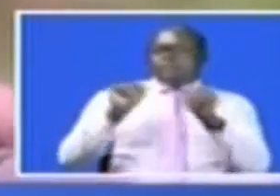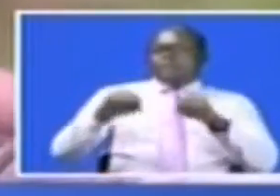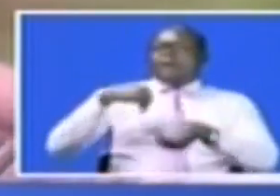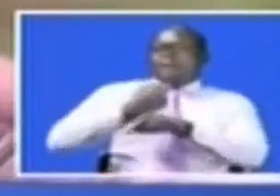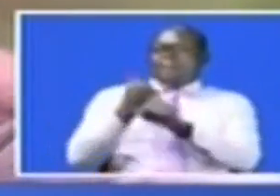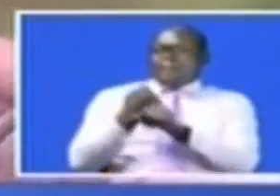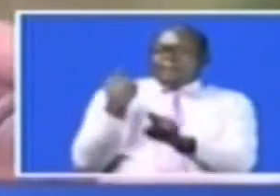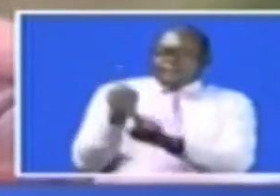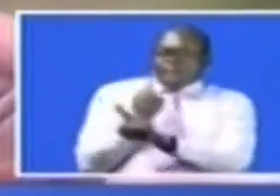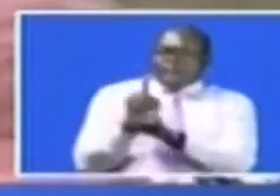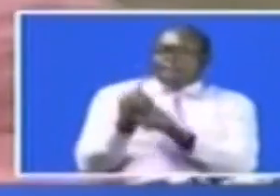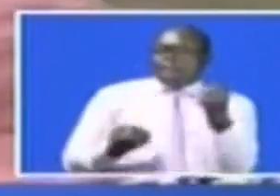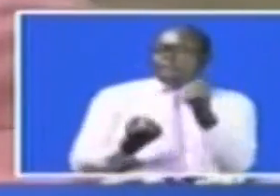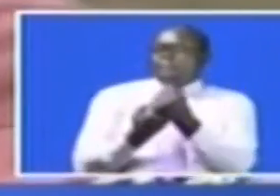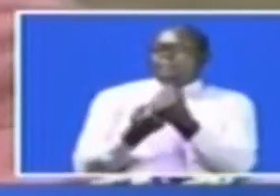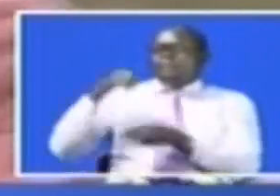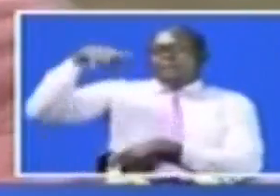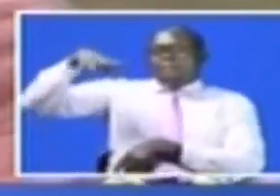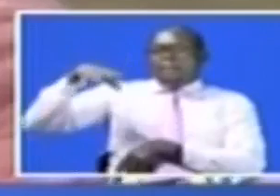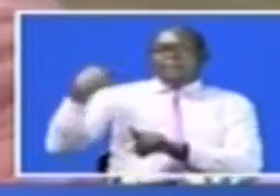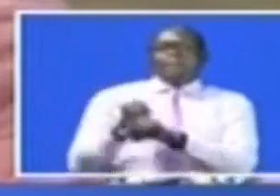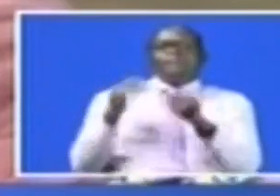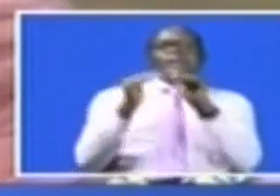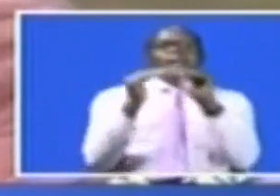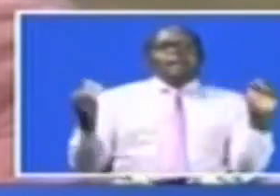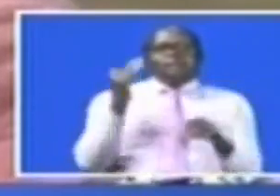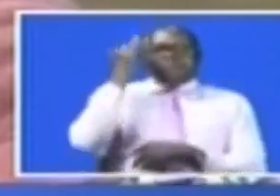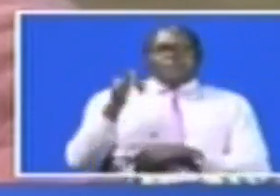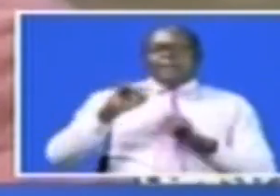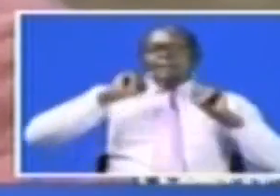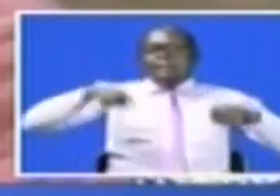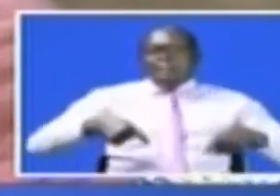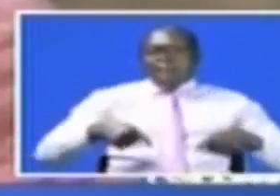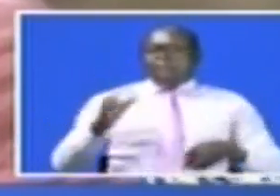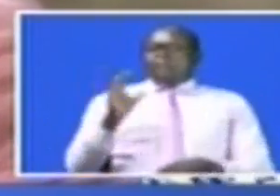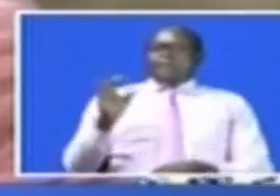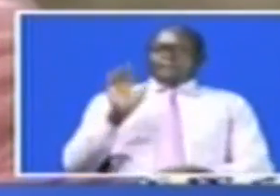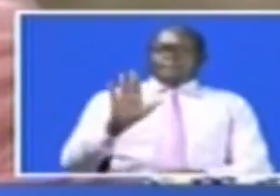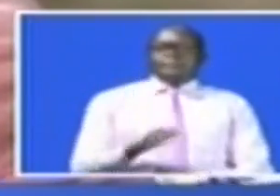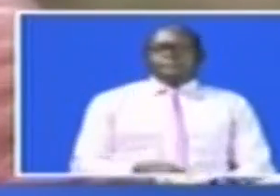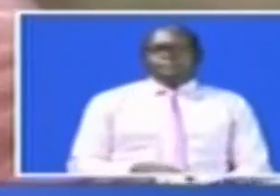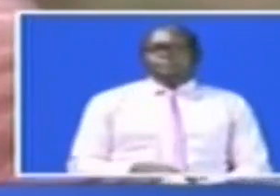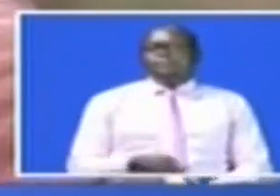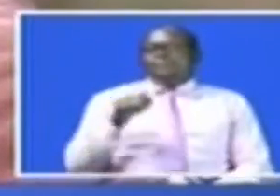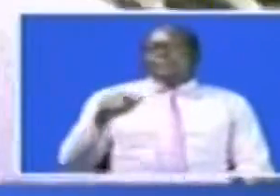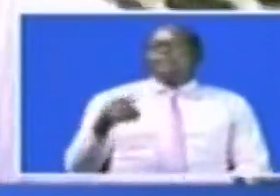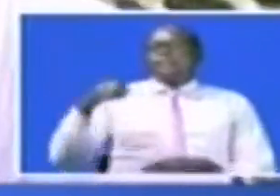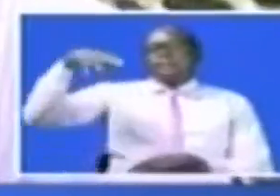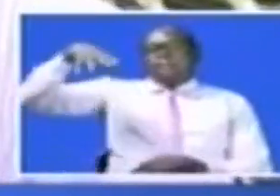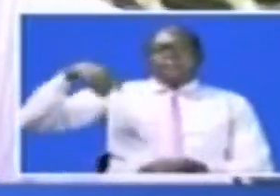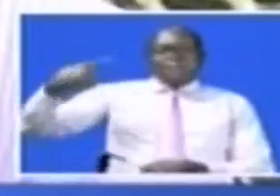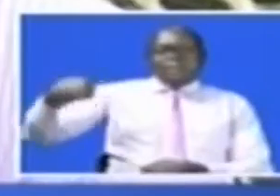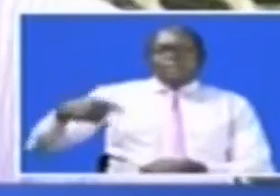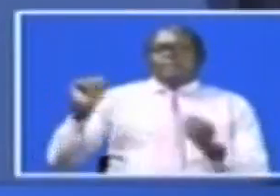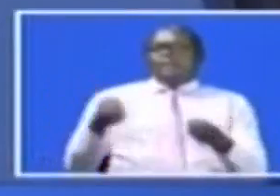na ana uwezo wa kutengeneza vifaa vya kuzalisha kawi ya viwango mbalimbali kutokana na mahitaji ya wateja wake. It's a powering